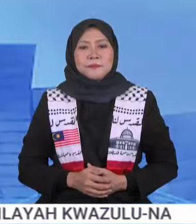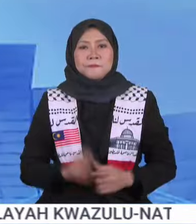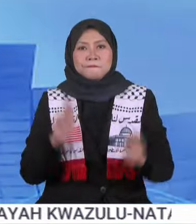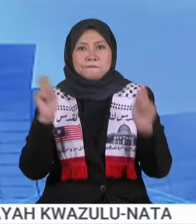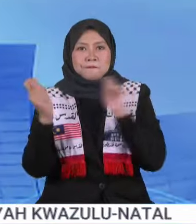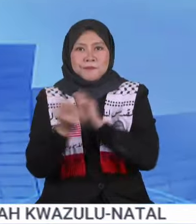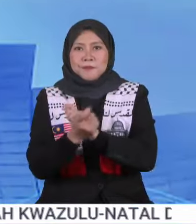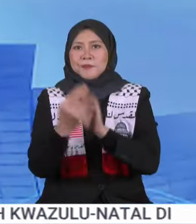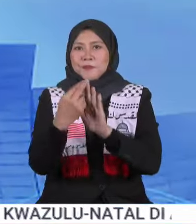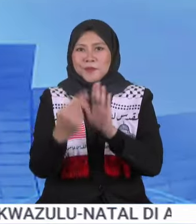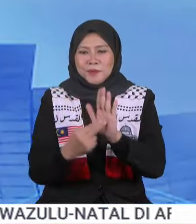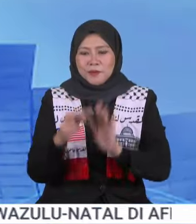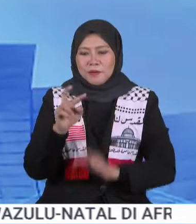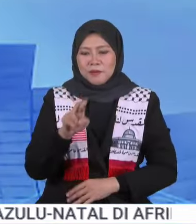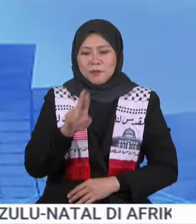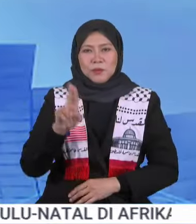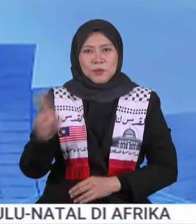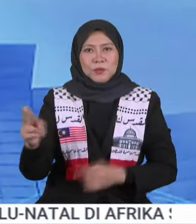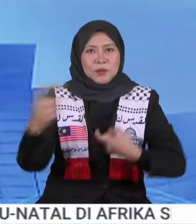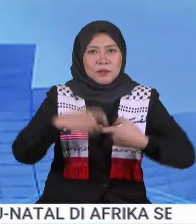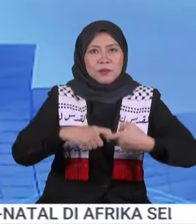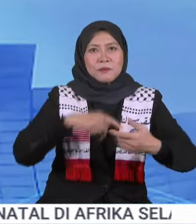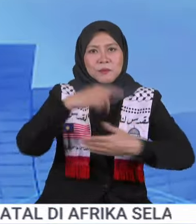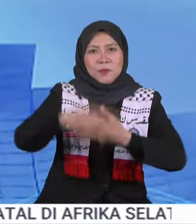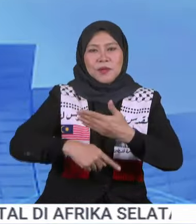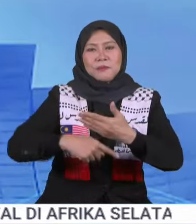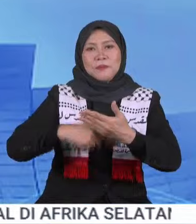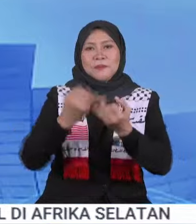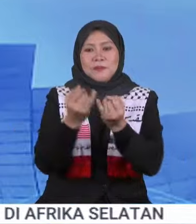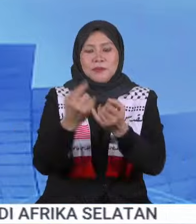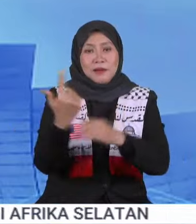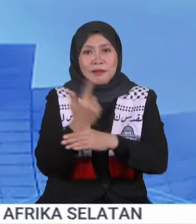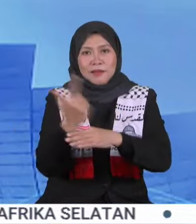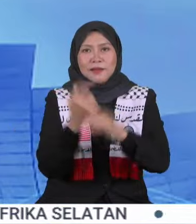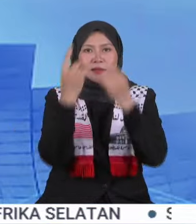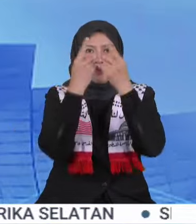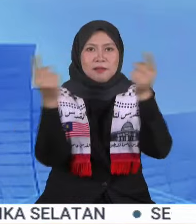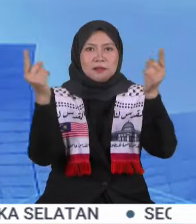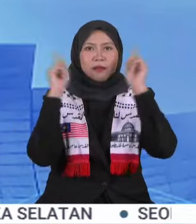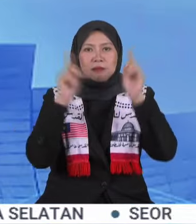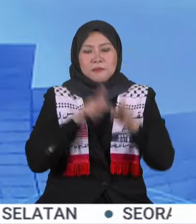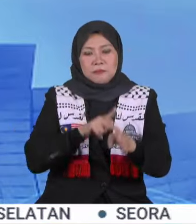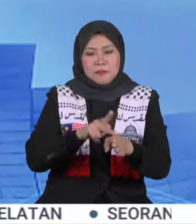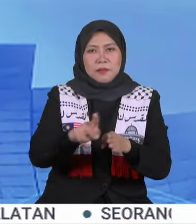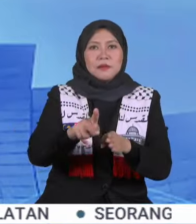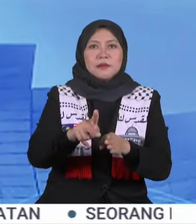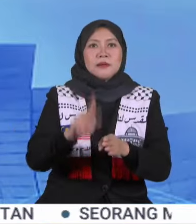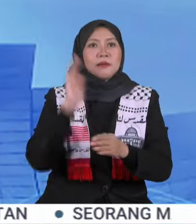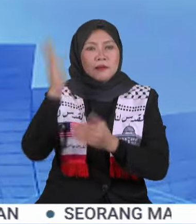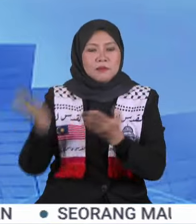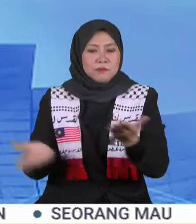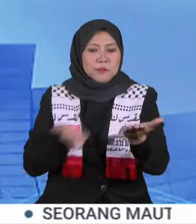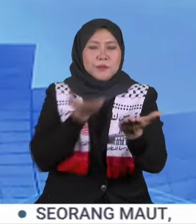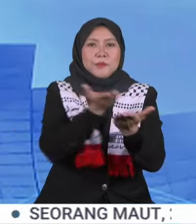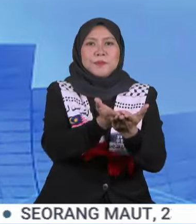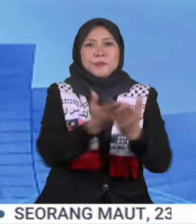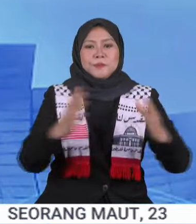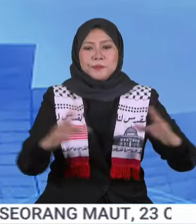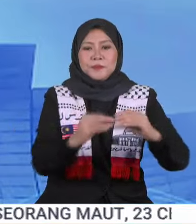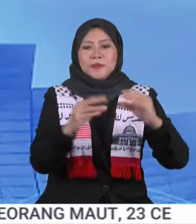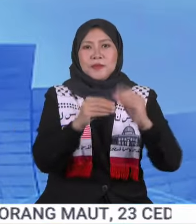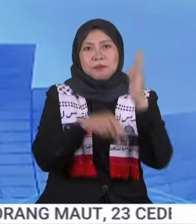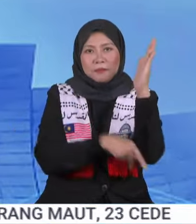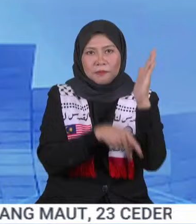Pindaan rang undang-undang RUU berkaitan program latihan ijazah kepakaran atau Parallel Pathway akan dibawa ke sidang parlimen akan